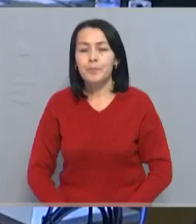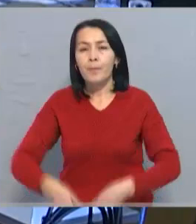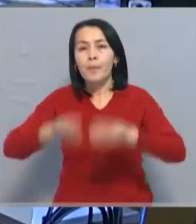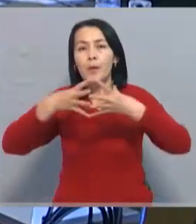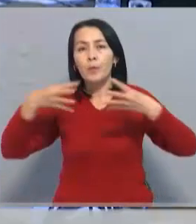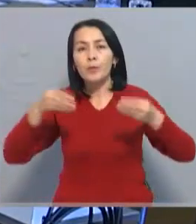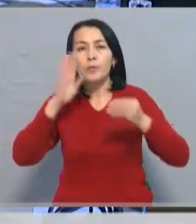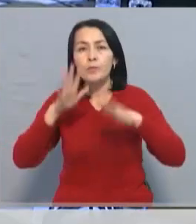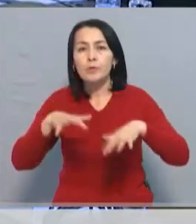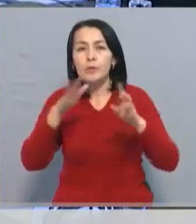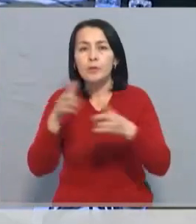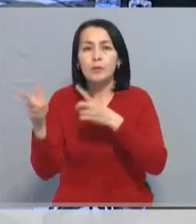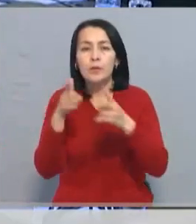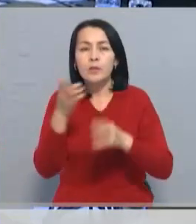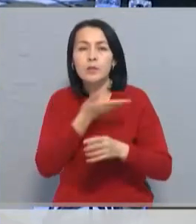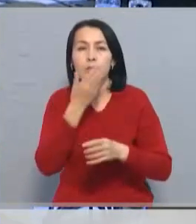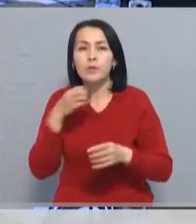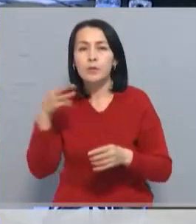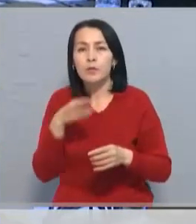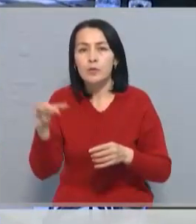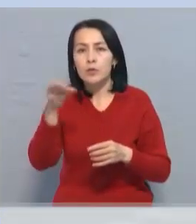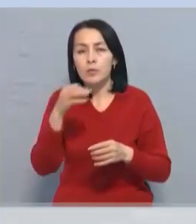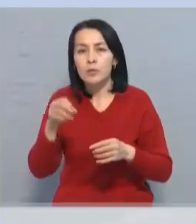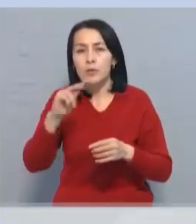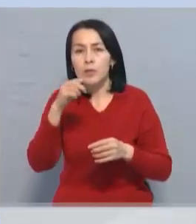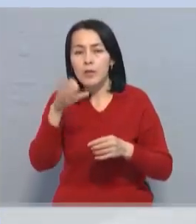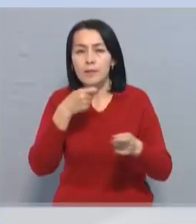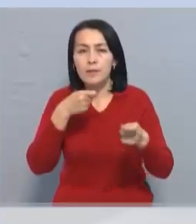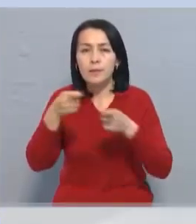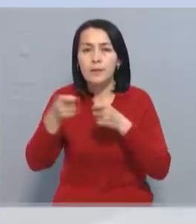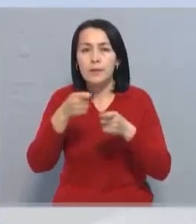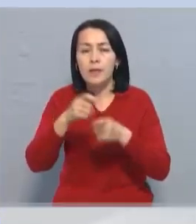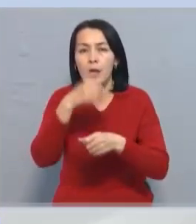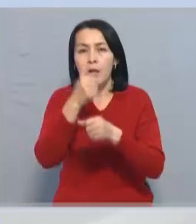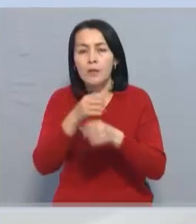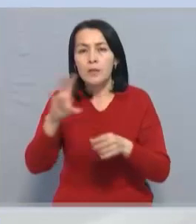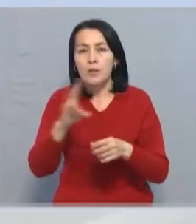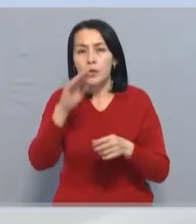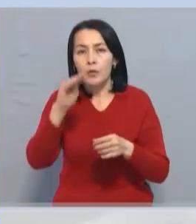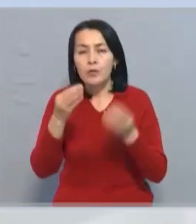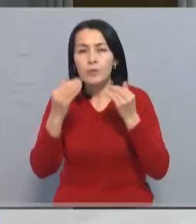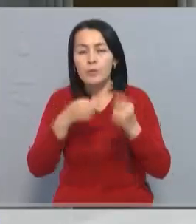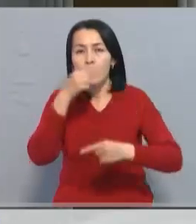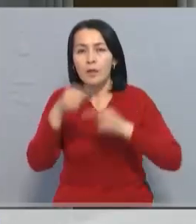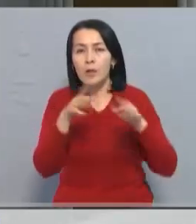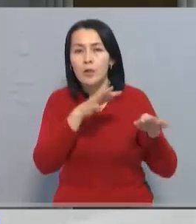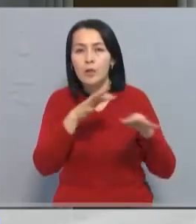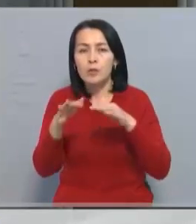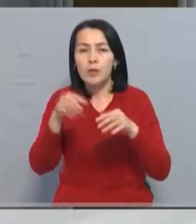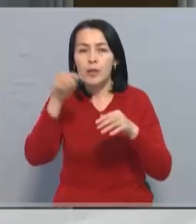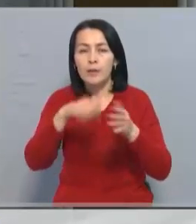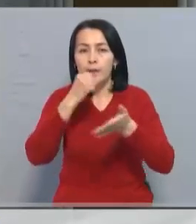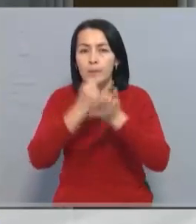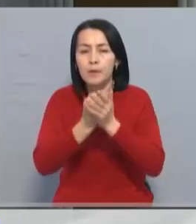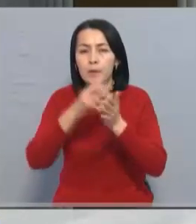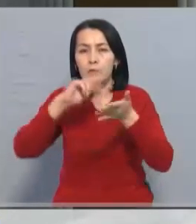Көктемгі су тасқынына дайындық туралы баяндаған Түркістан облысы төтенше жағдайлар департаментінің бастығы Нұрғали Жүнісов алдын алу шаралары арнайы